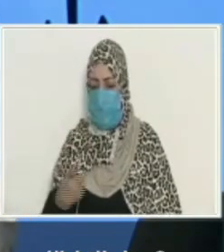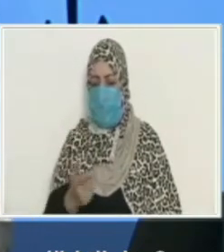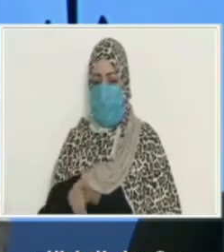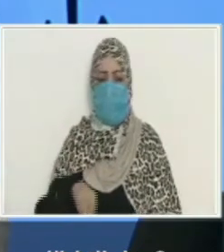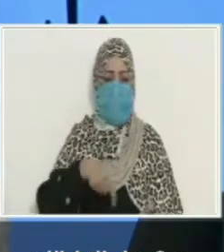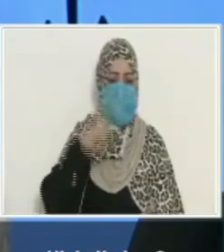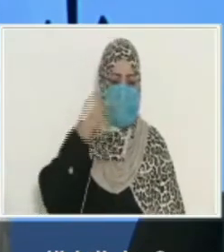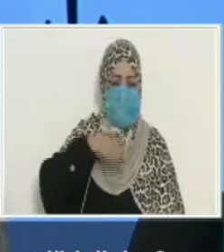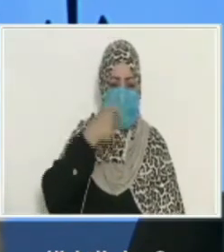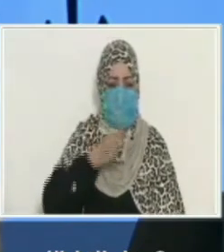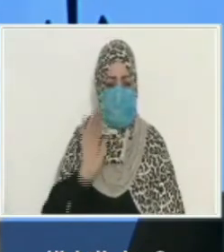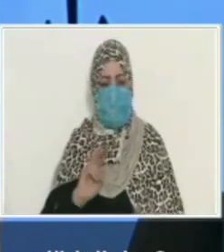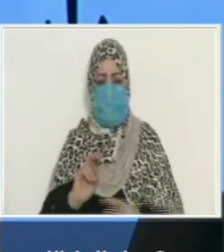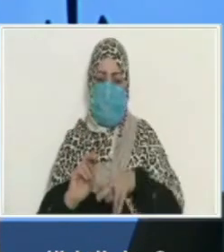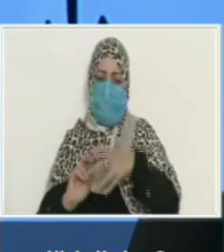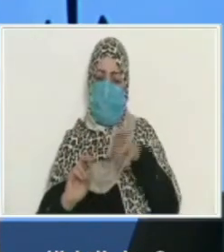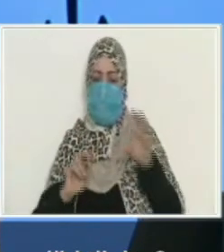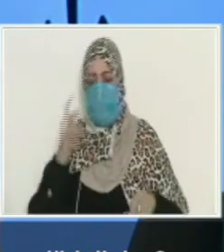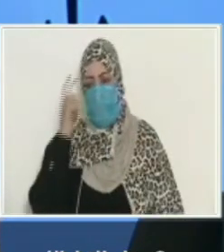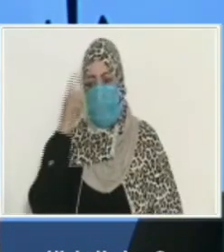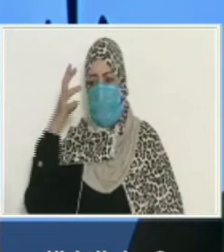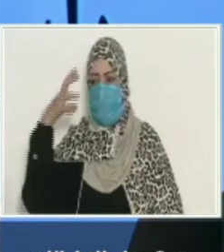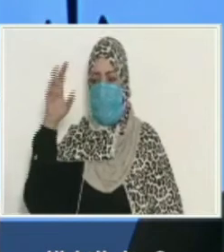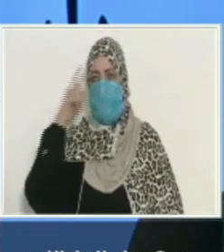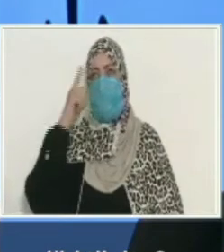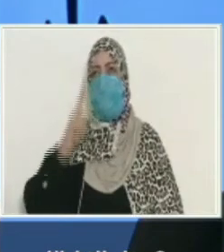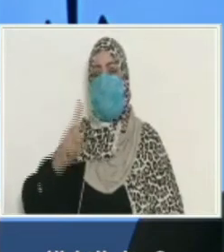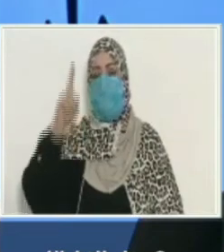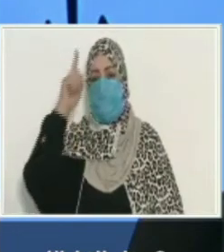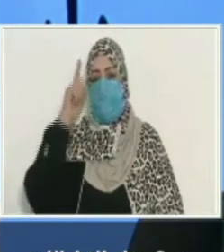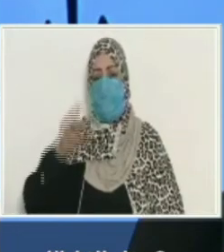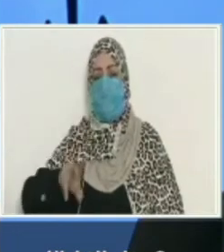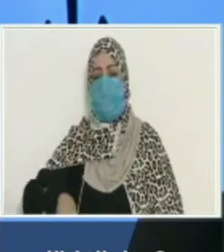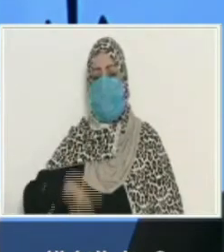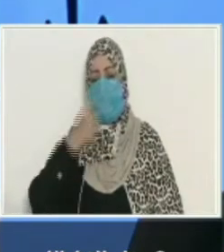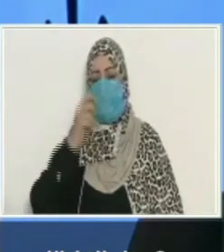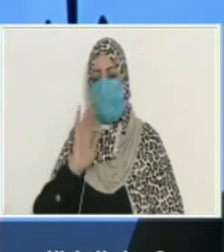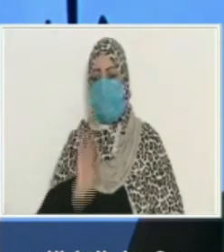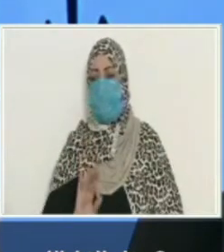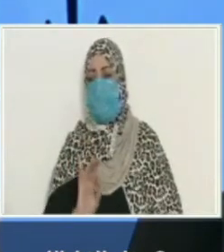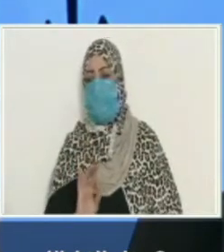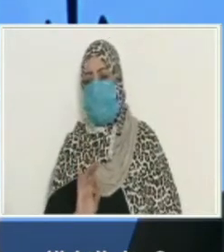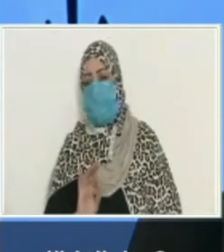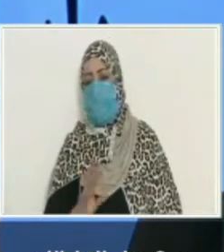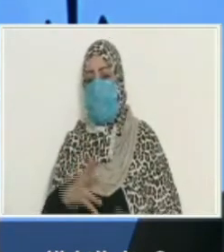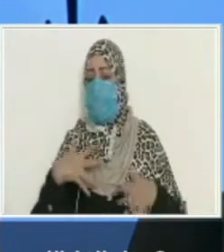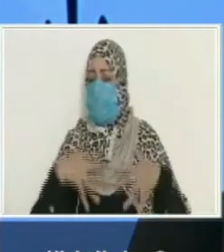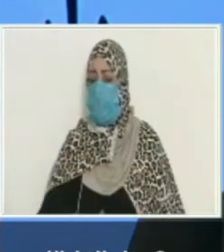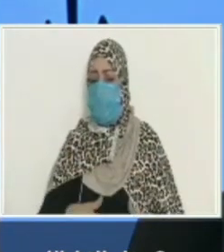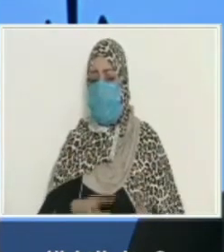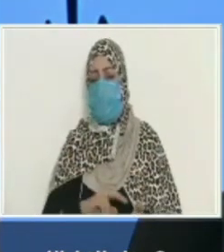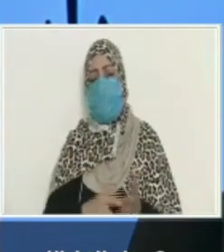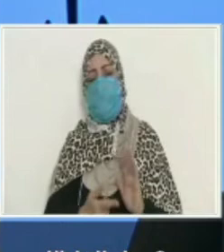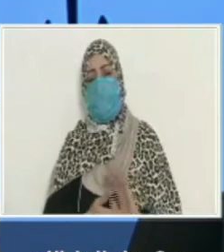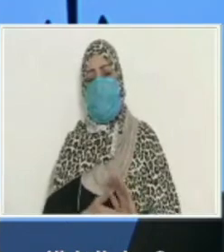للعسل وكيفية الاستشفاء به، هذه لعل هذه محل النظر ومحل الاجتهاد والله أعلم، وهذه